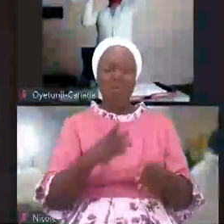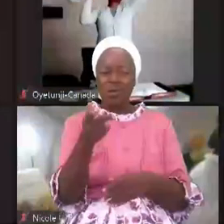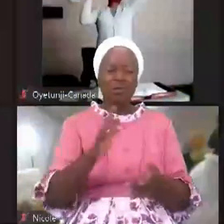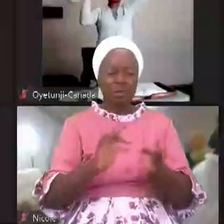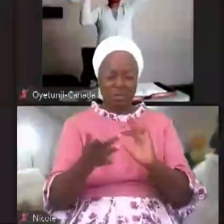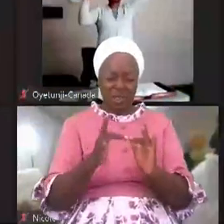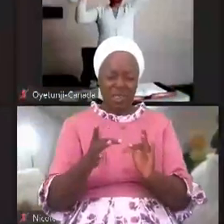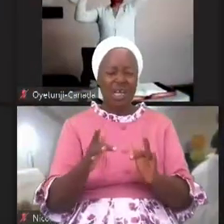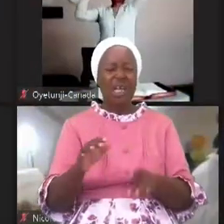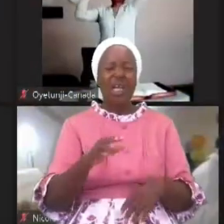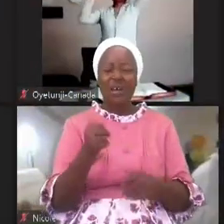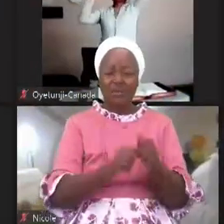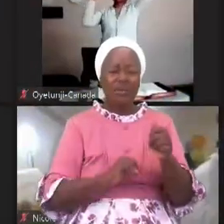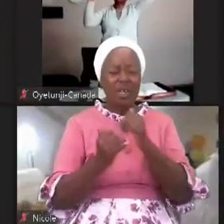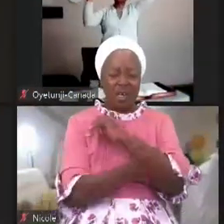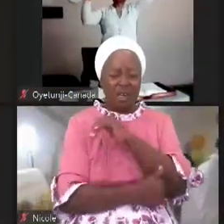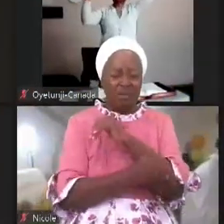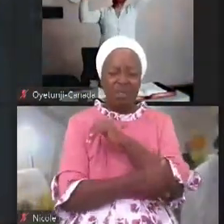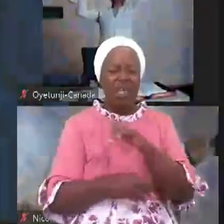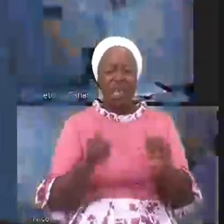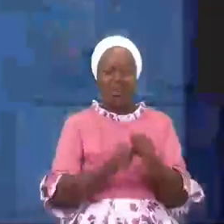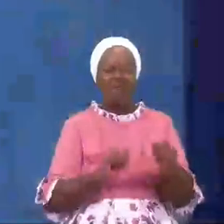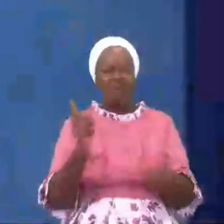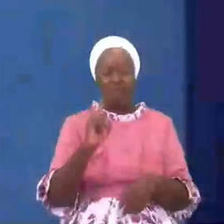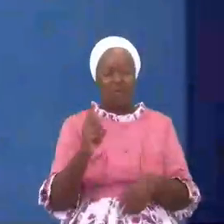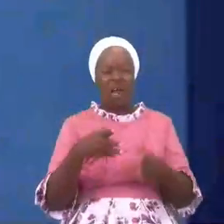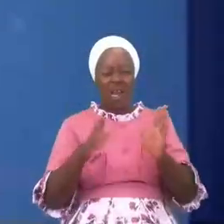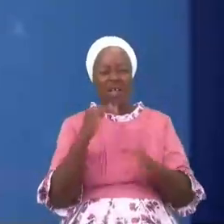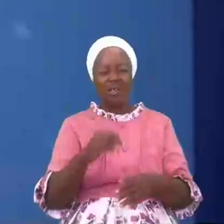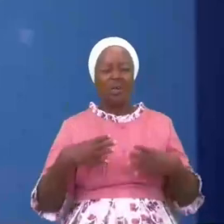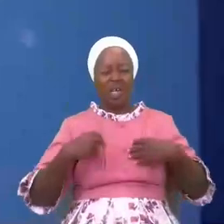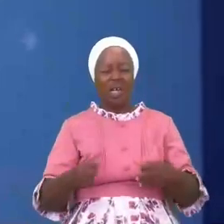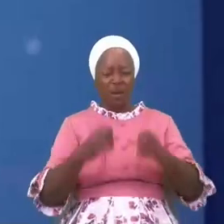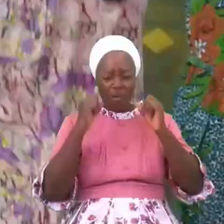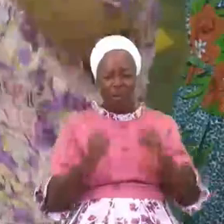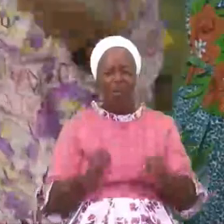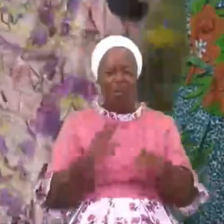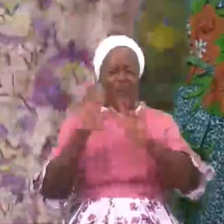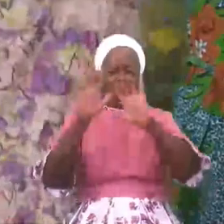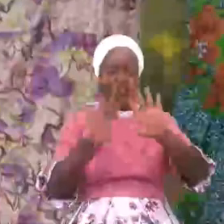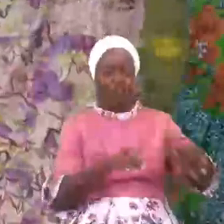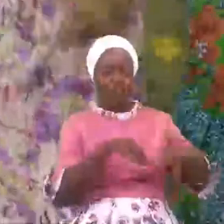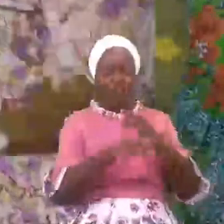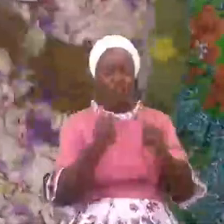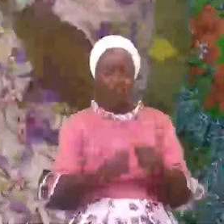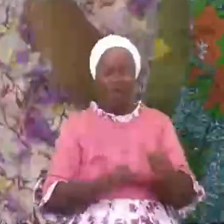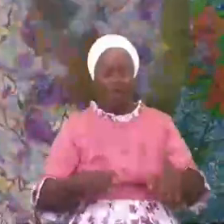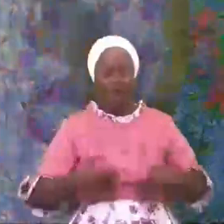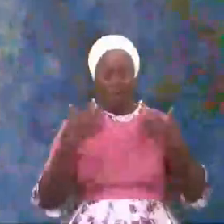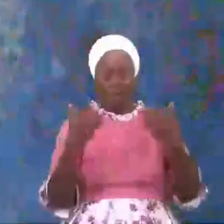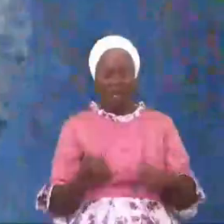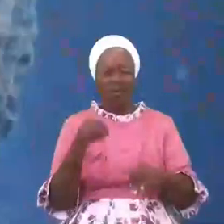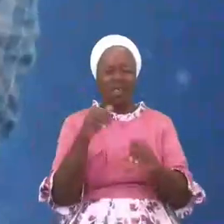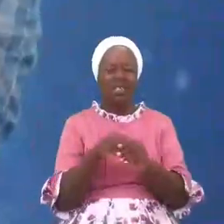ligne, dans chaque pays, partout, que ta puissance de guérison coule dans chaque vie maintenant, au